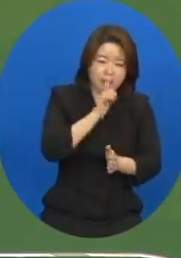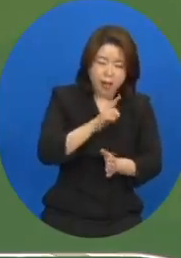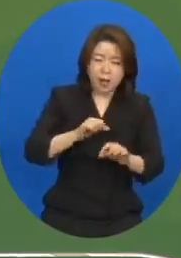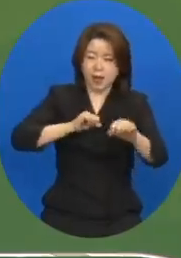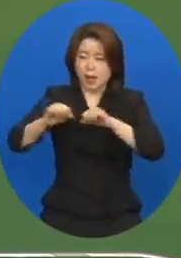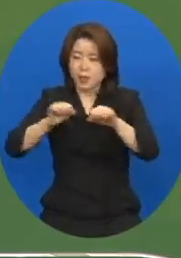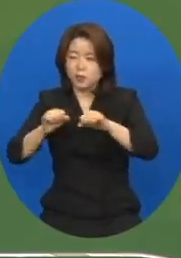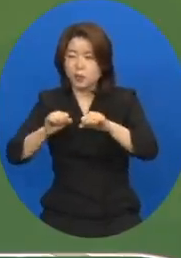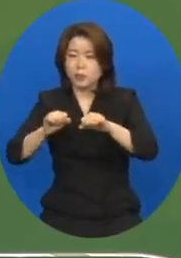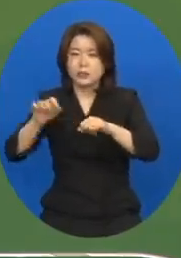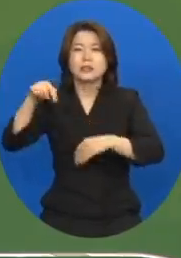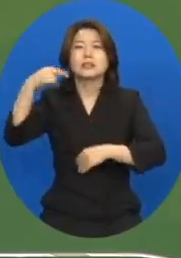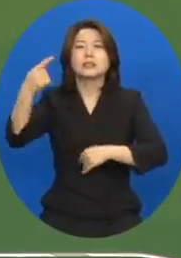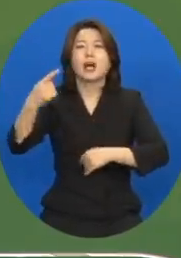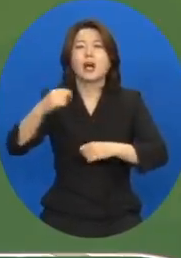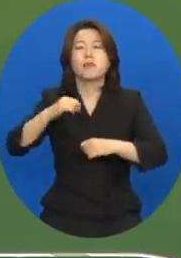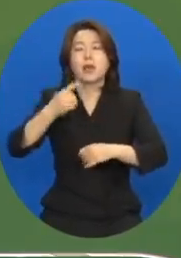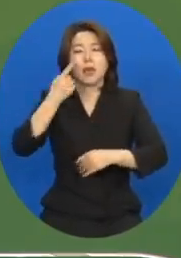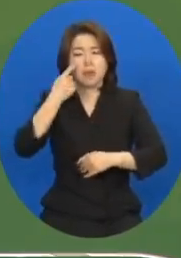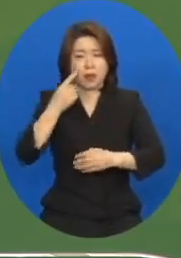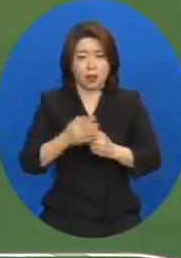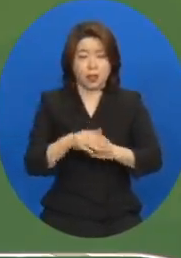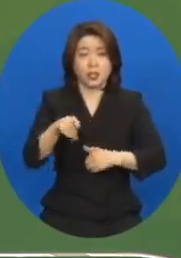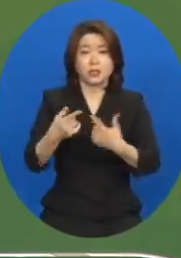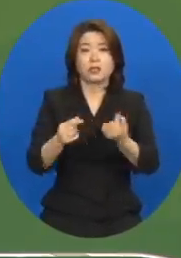행동이든지 하자. 그렇게 살아야 돼요.